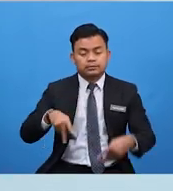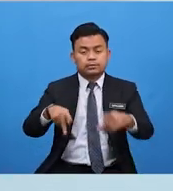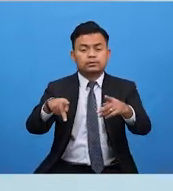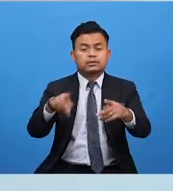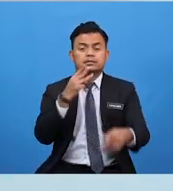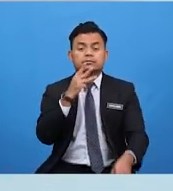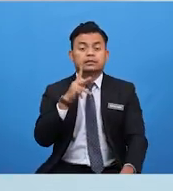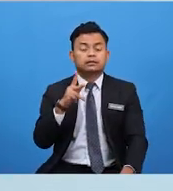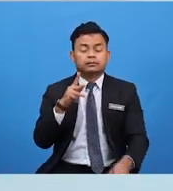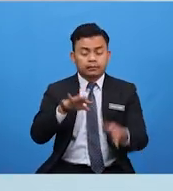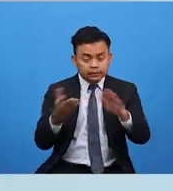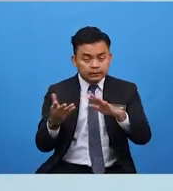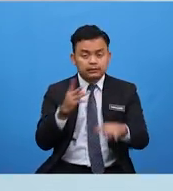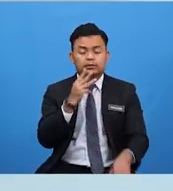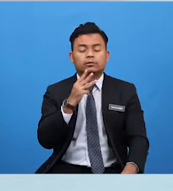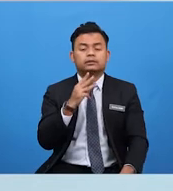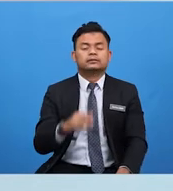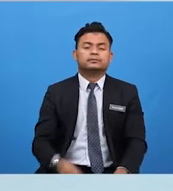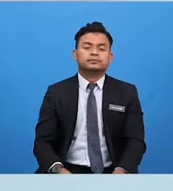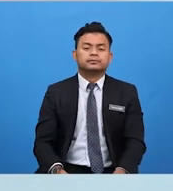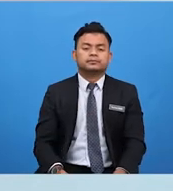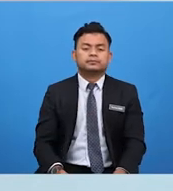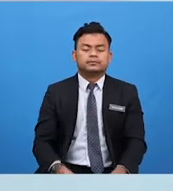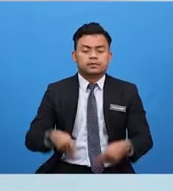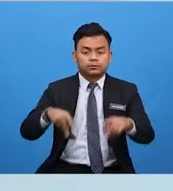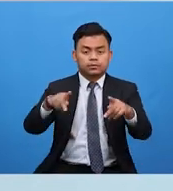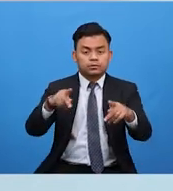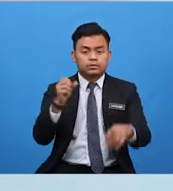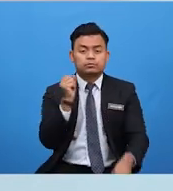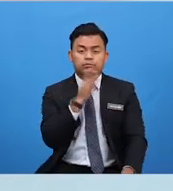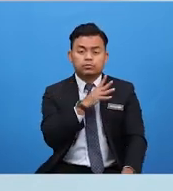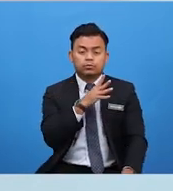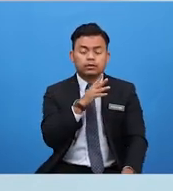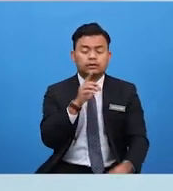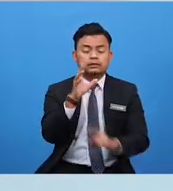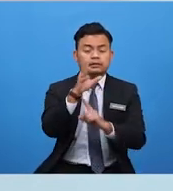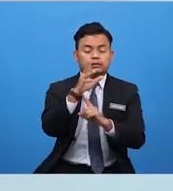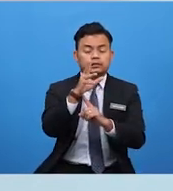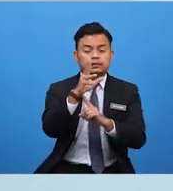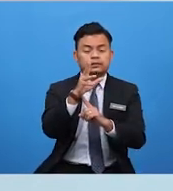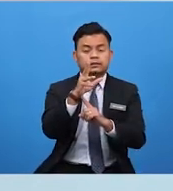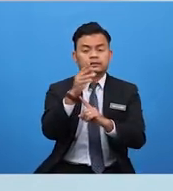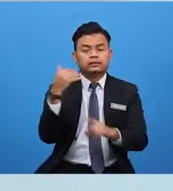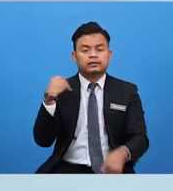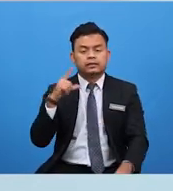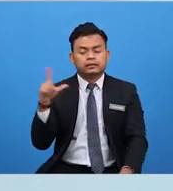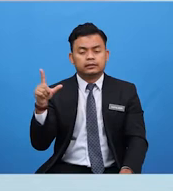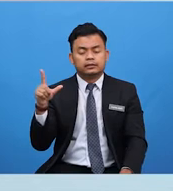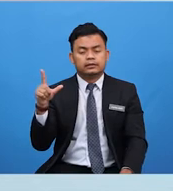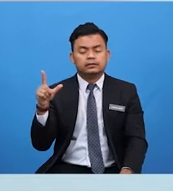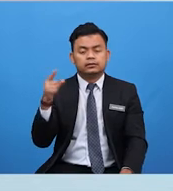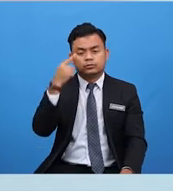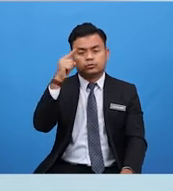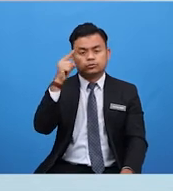Proses menanggalkan lilin merupakan proses membuang sisa-sisa lilin yang telah dicantik pada